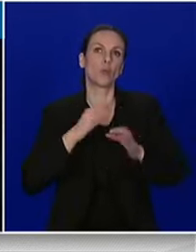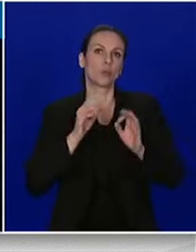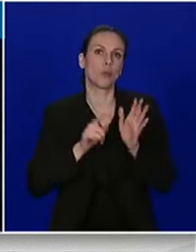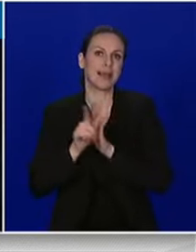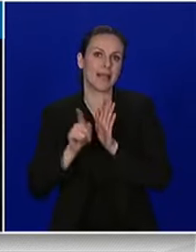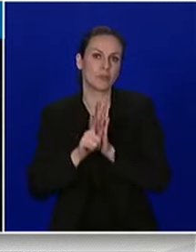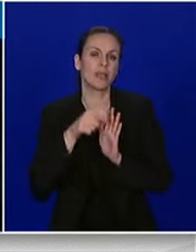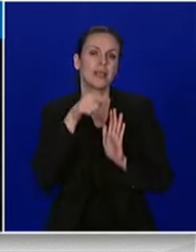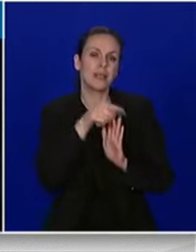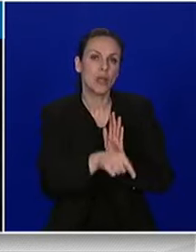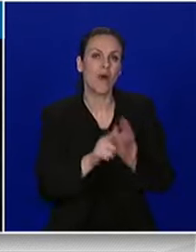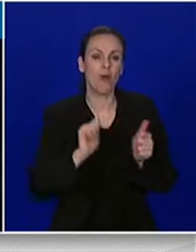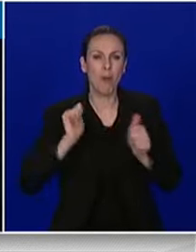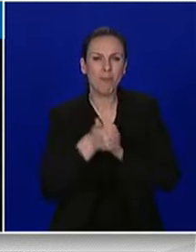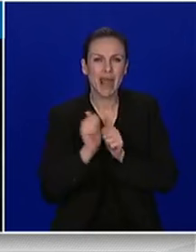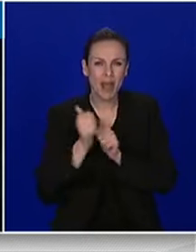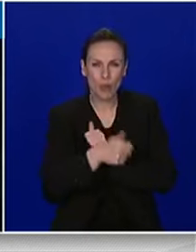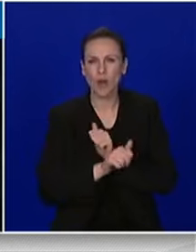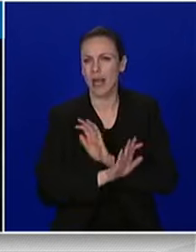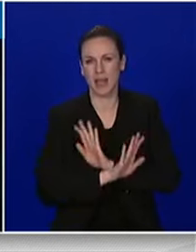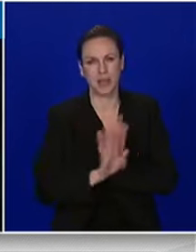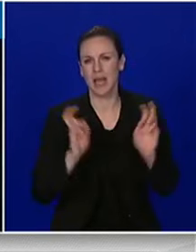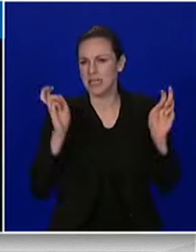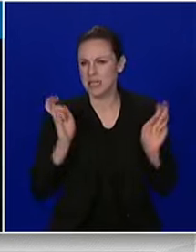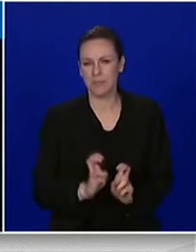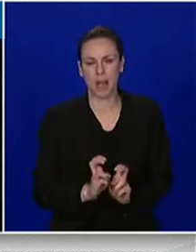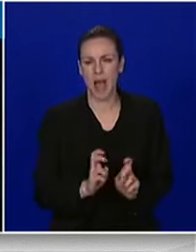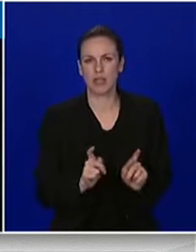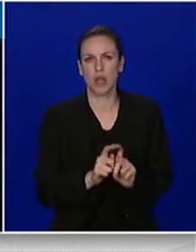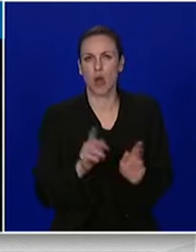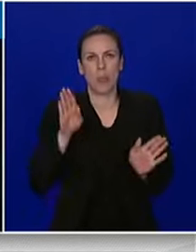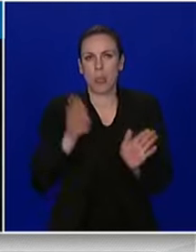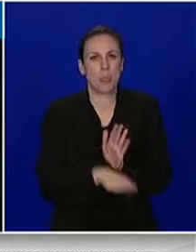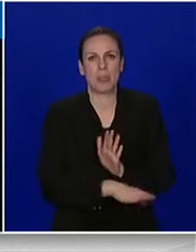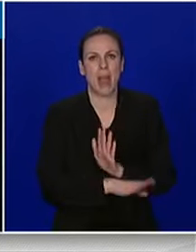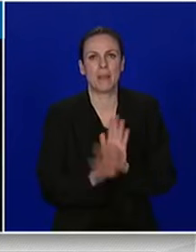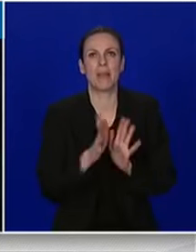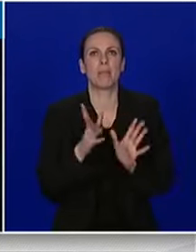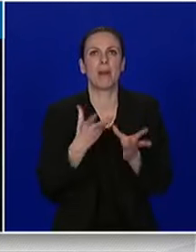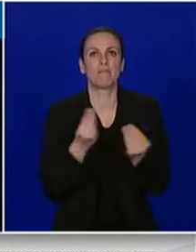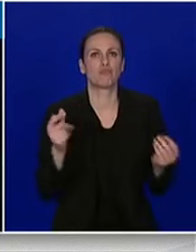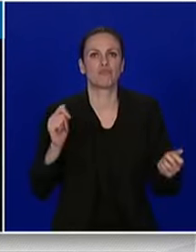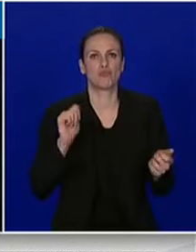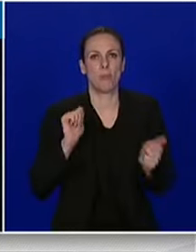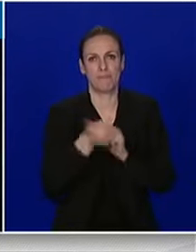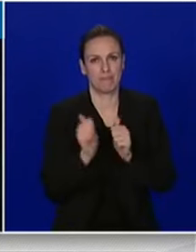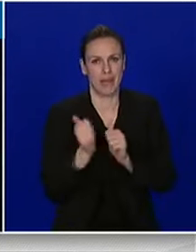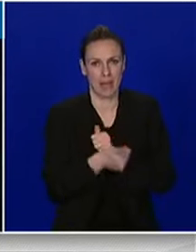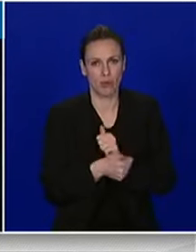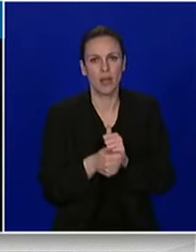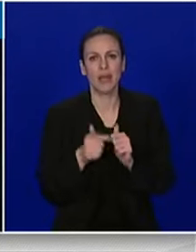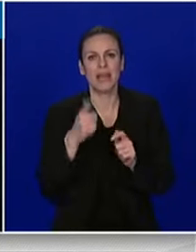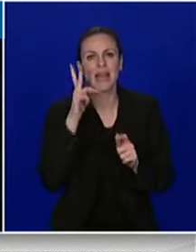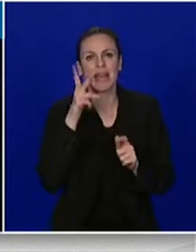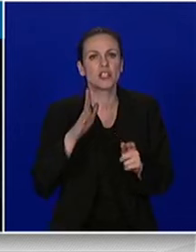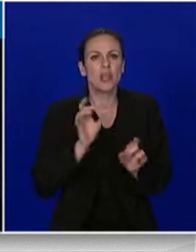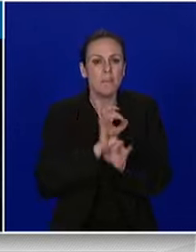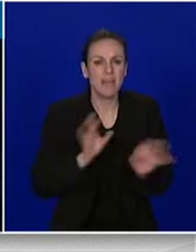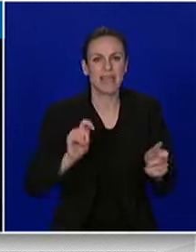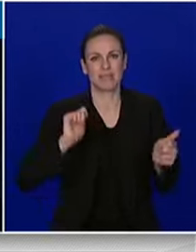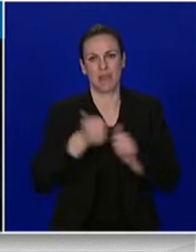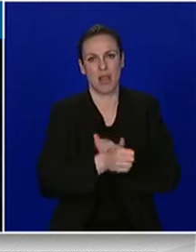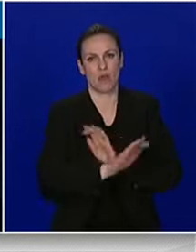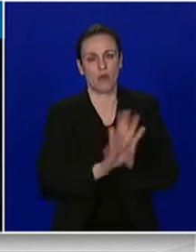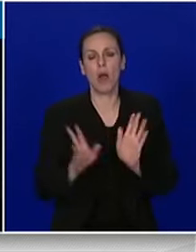takvo prekoredno cijepljenje smanji na najmanju moguću mjeru, odnosno u potpunosti eliminira.